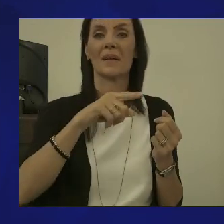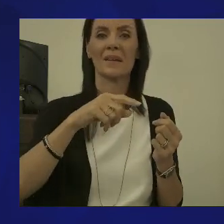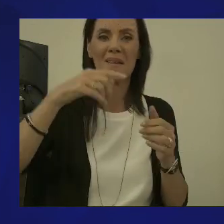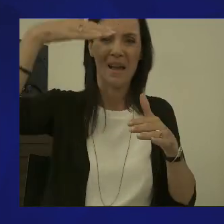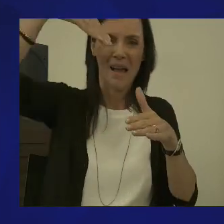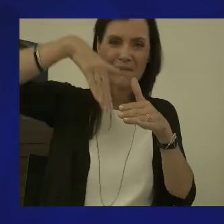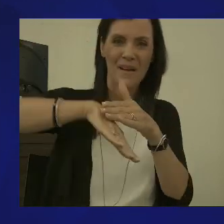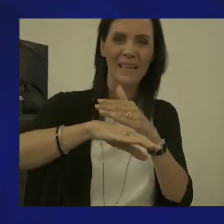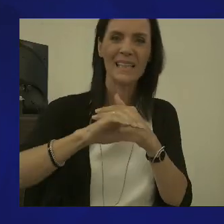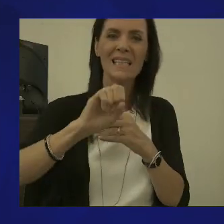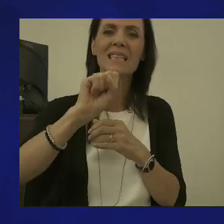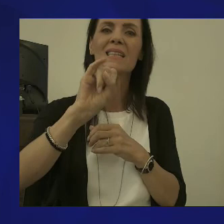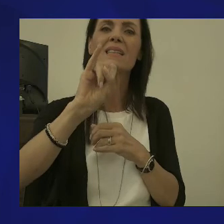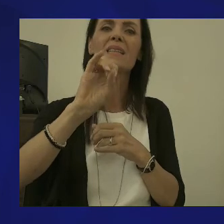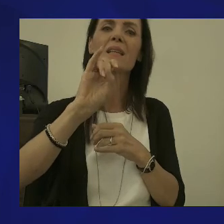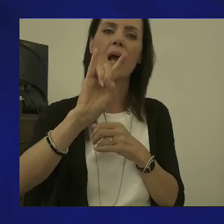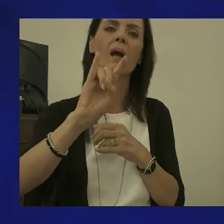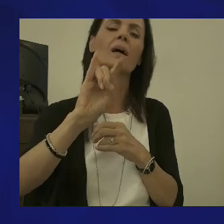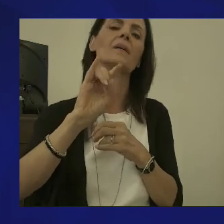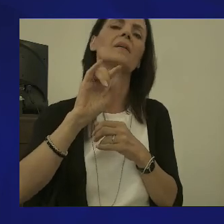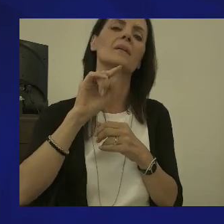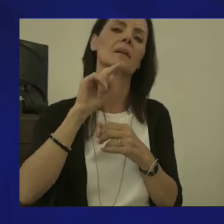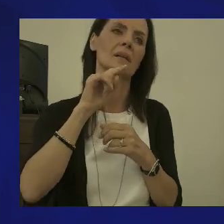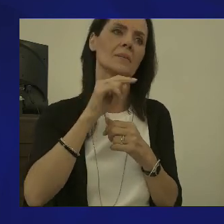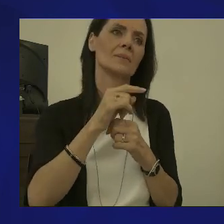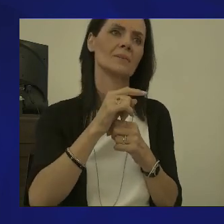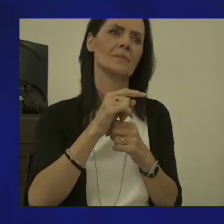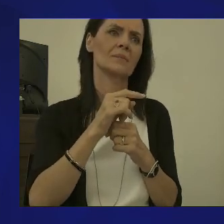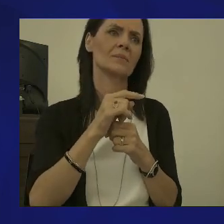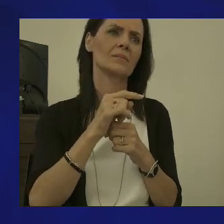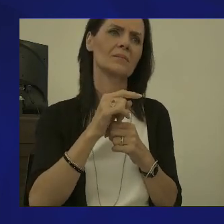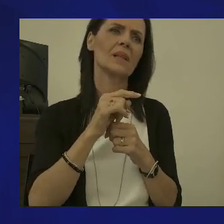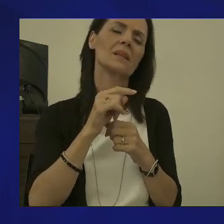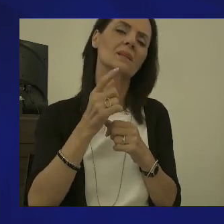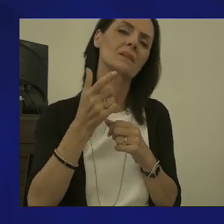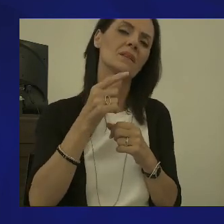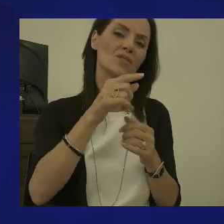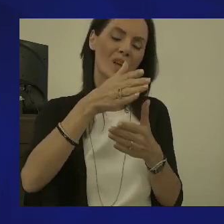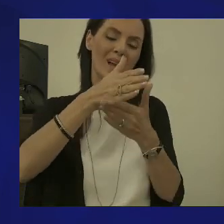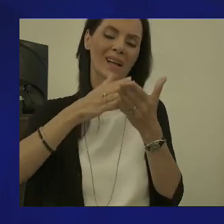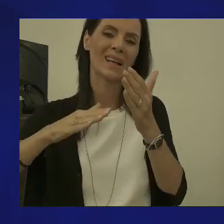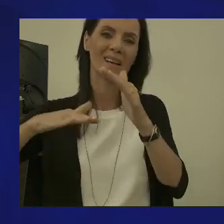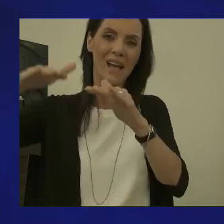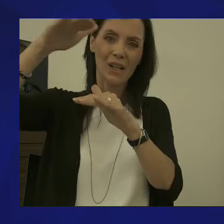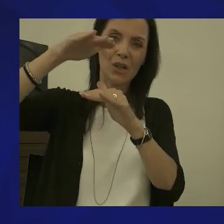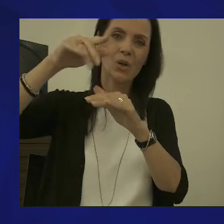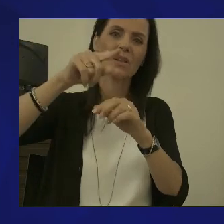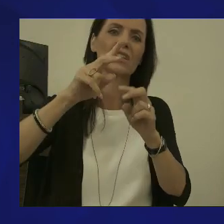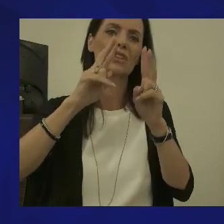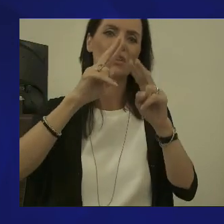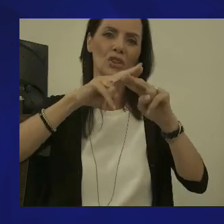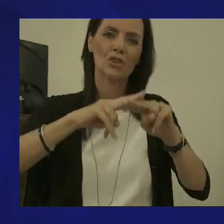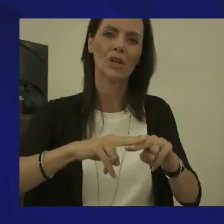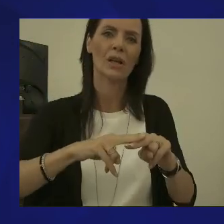למטה הולך להיגמר בבנייה מסיבית של המלך שלמה, אז לפחות שהחלק העליון יישאר